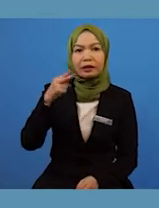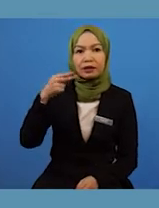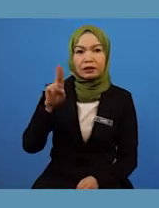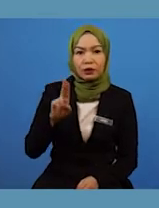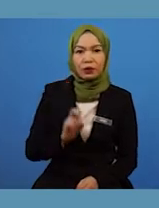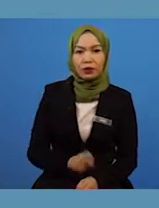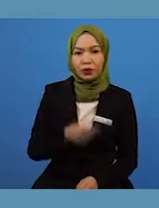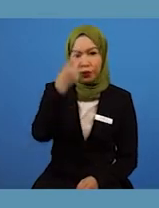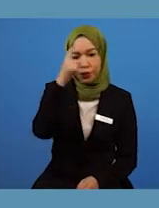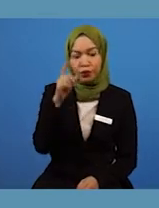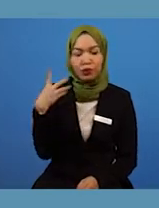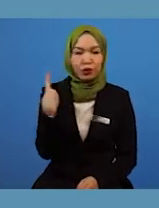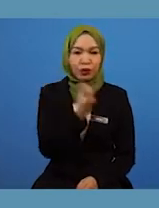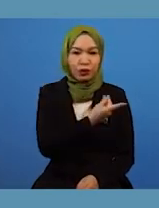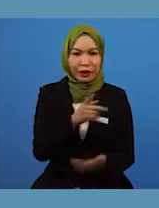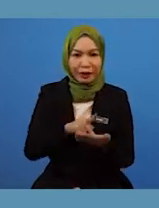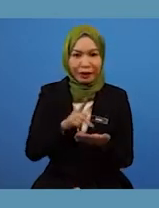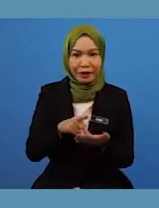dari soalan iaitu